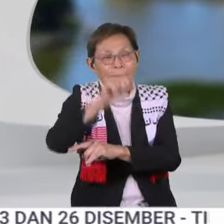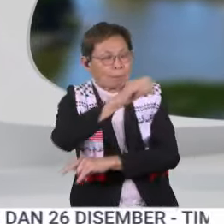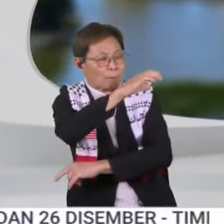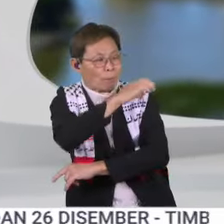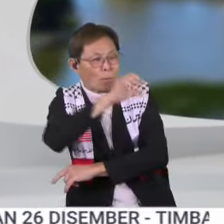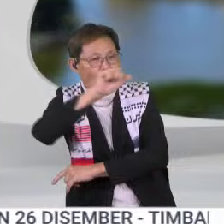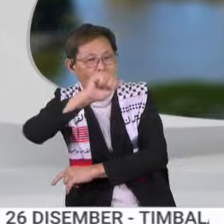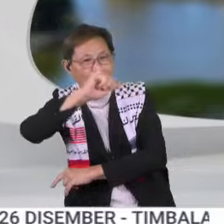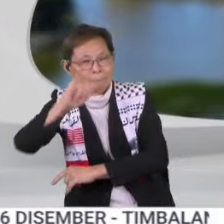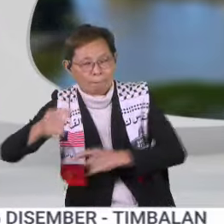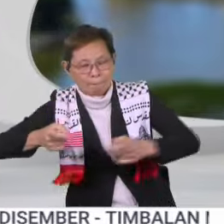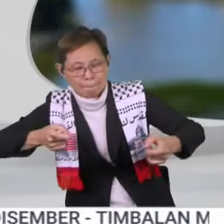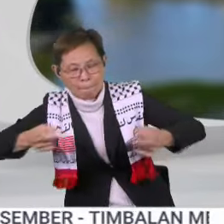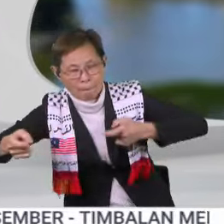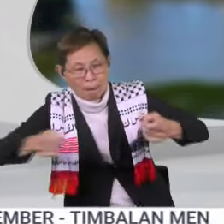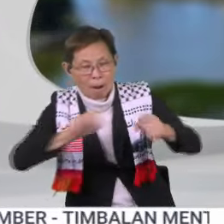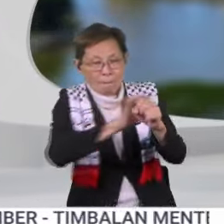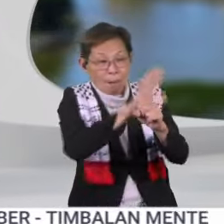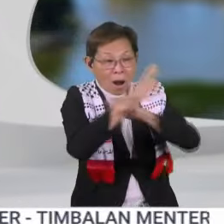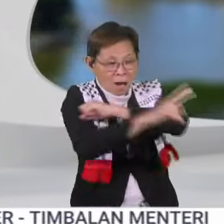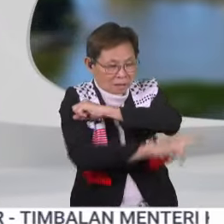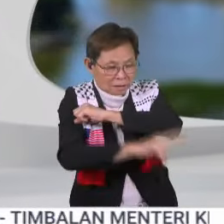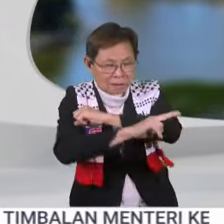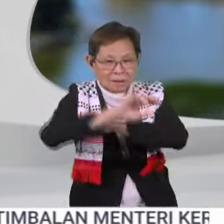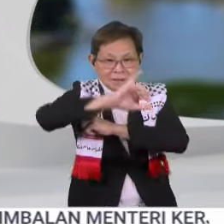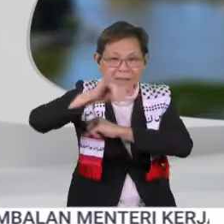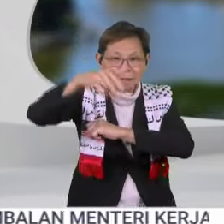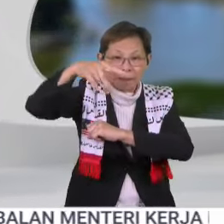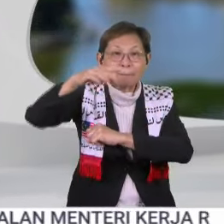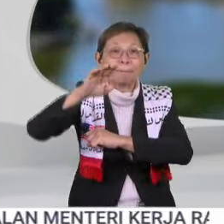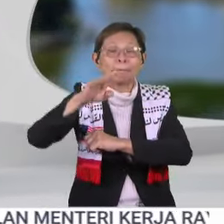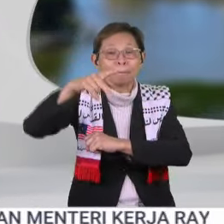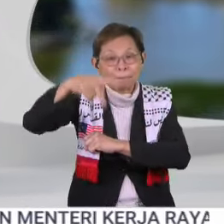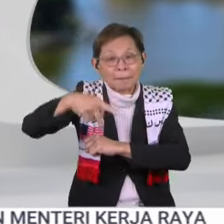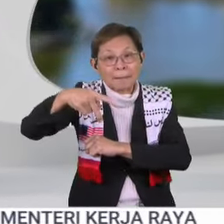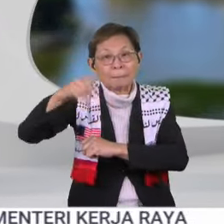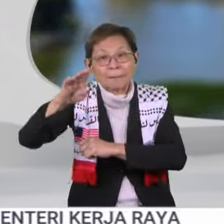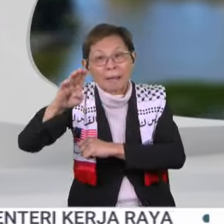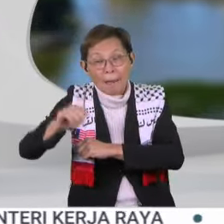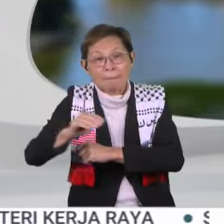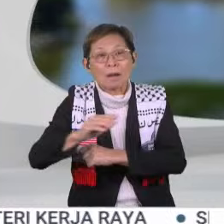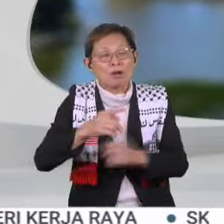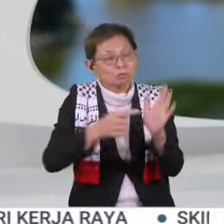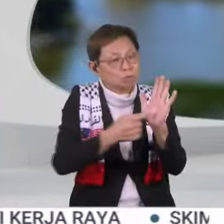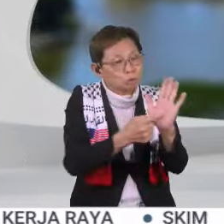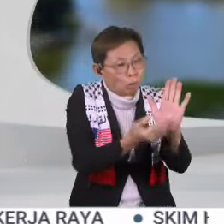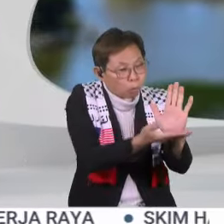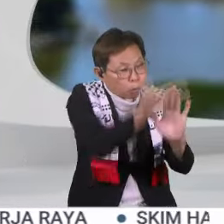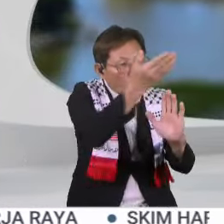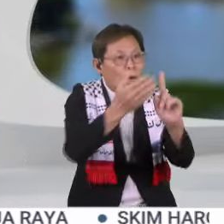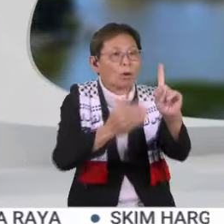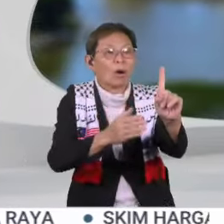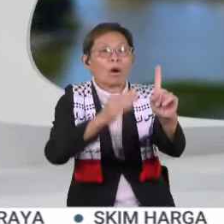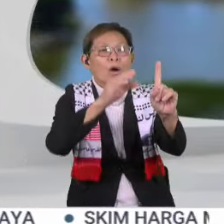pengerusi Jawatankuasa Pengurusan Bencana Negeri JPBN berkata ia menunjukkan peningkatan sebanyak